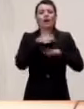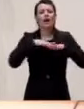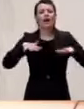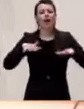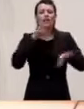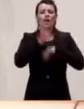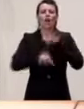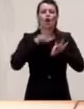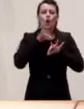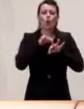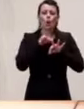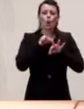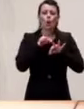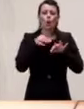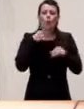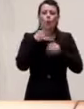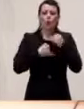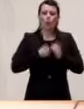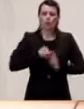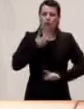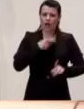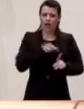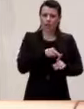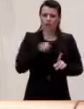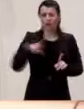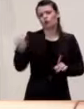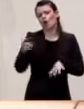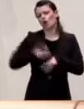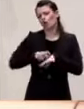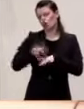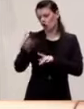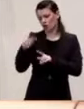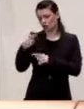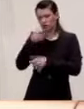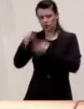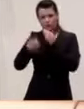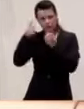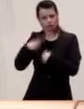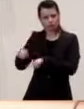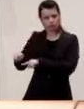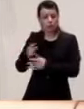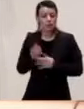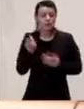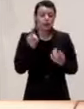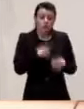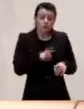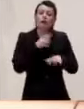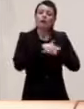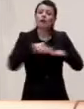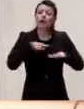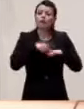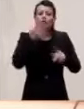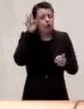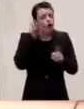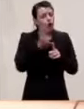che spiegherà poi meglio il dottor Zucco di me, comunque aveva una finalità proprio anche di